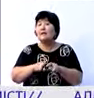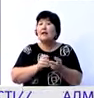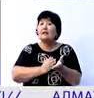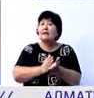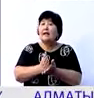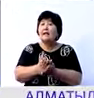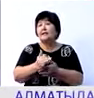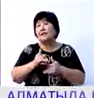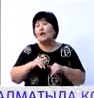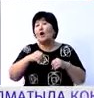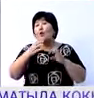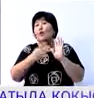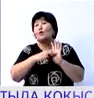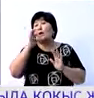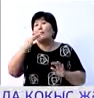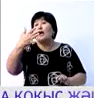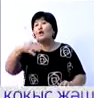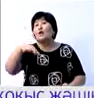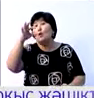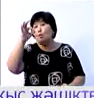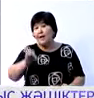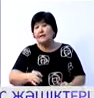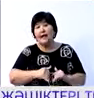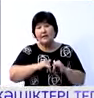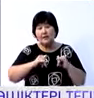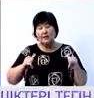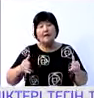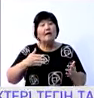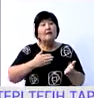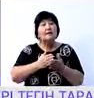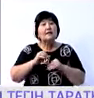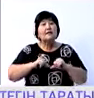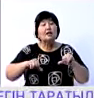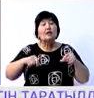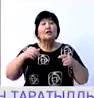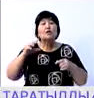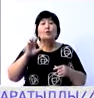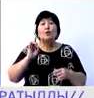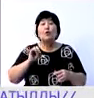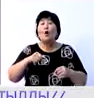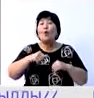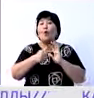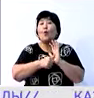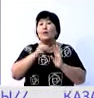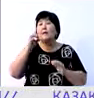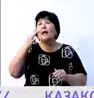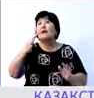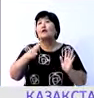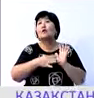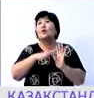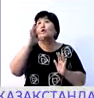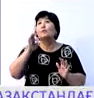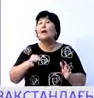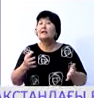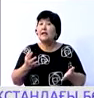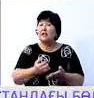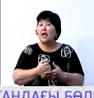кеңесінде 19%-дан 50%-ға дейін жеткізілді. Саяси кеңес бюросында 16%-дан 49%-ға